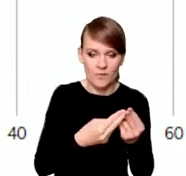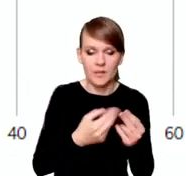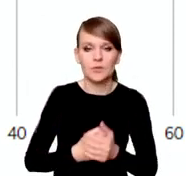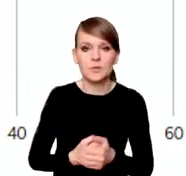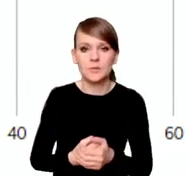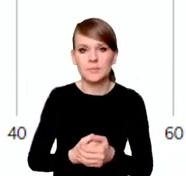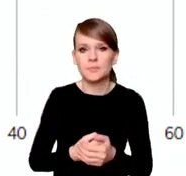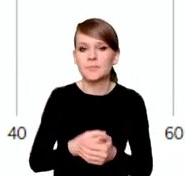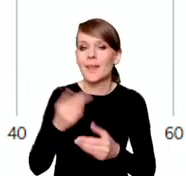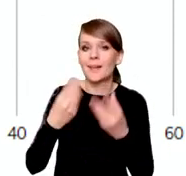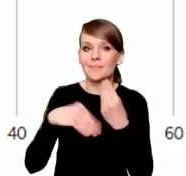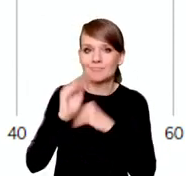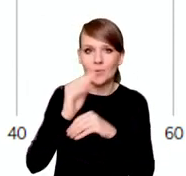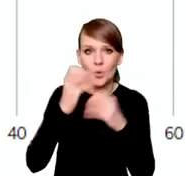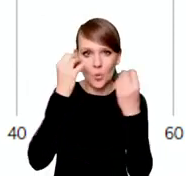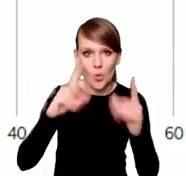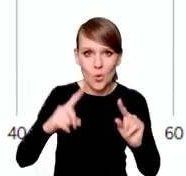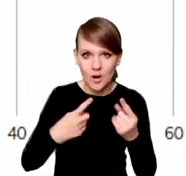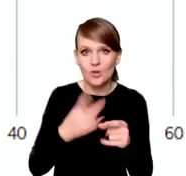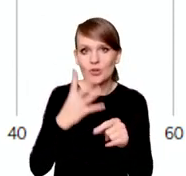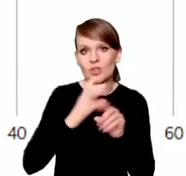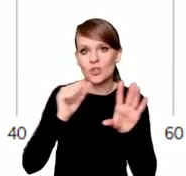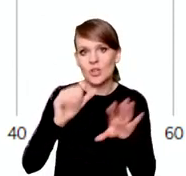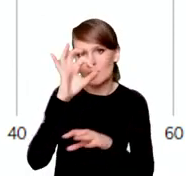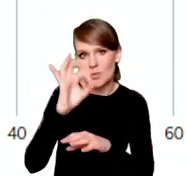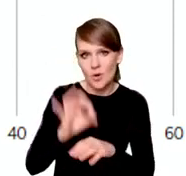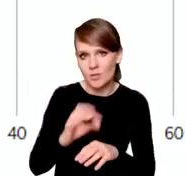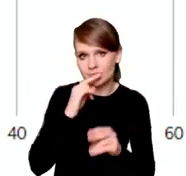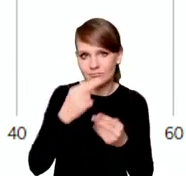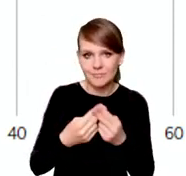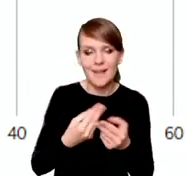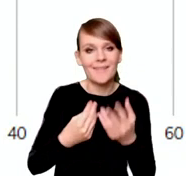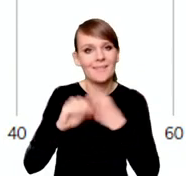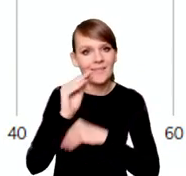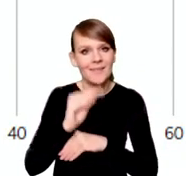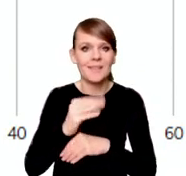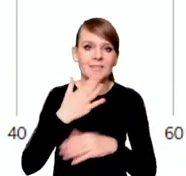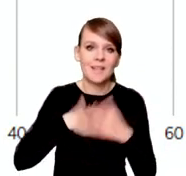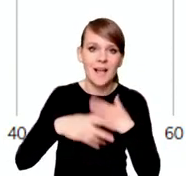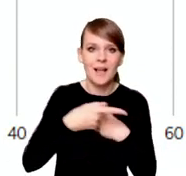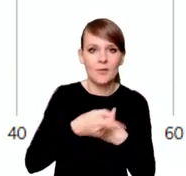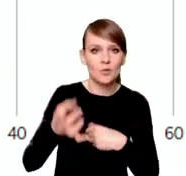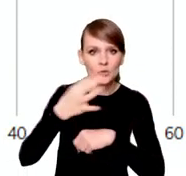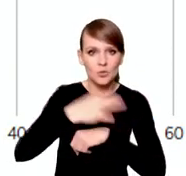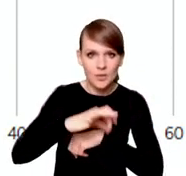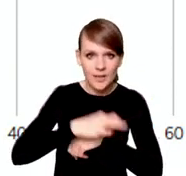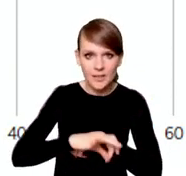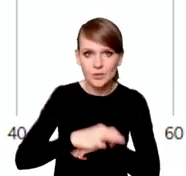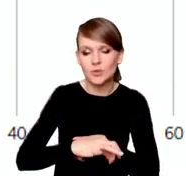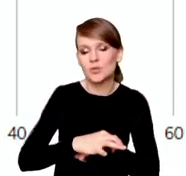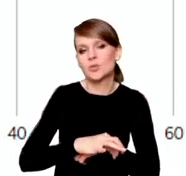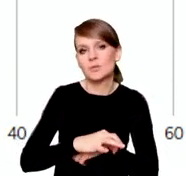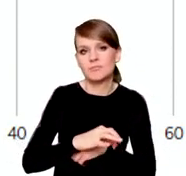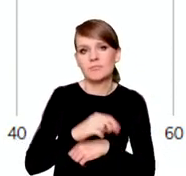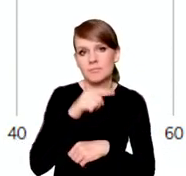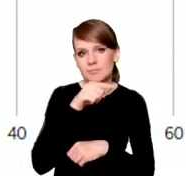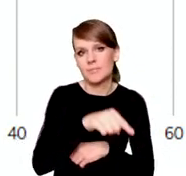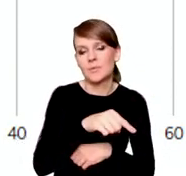kultury organizacyjnej 46%, wzrost satysfakcji studentów, doktorantów ze studiowania na danej uczelni